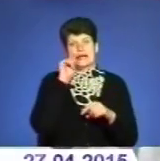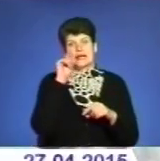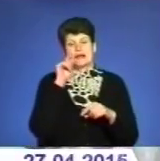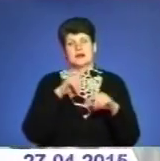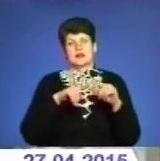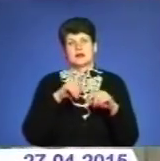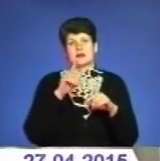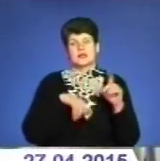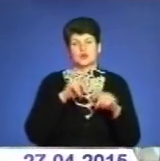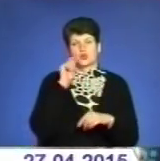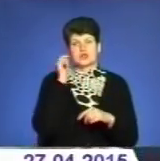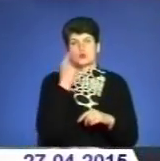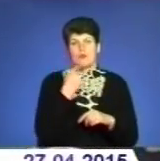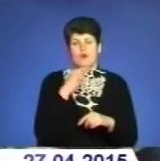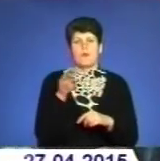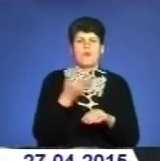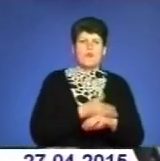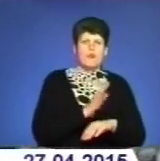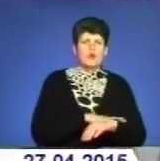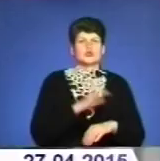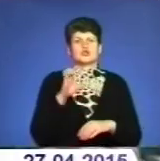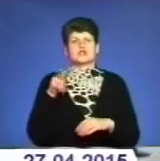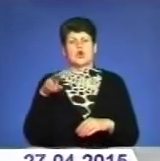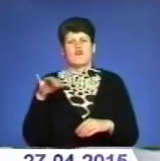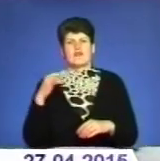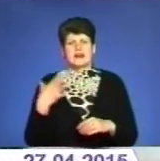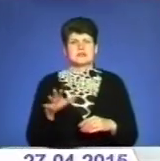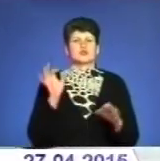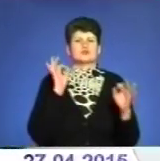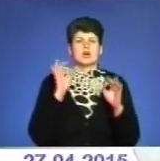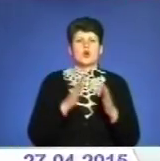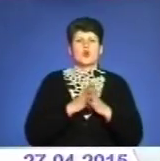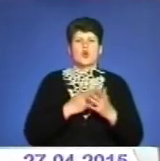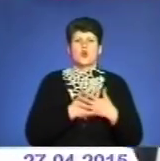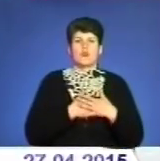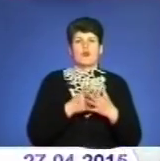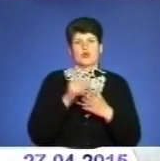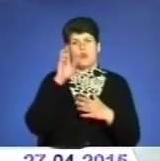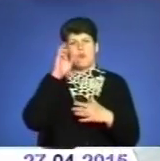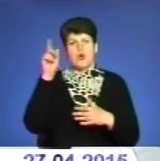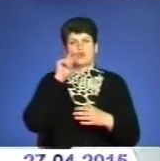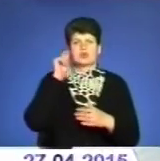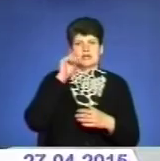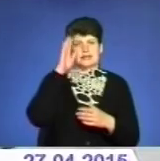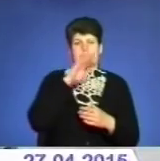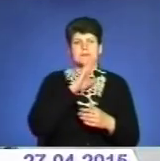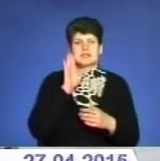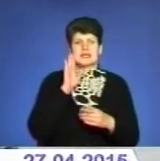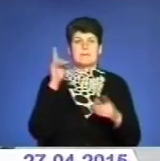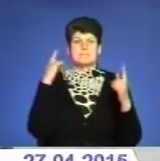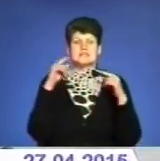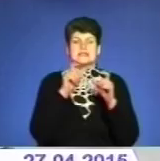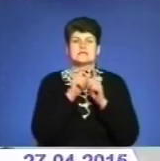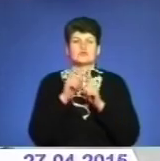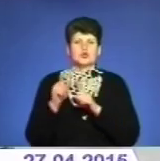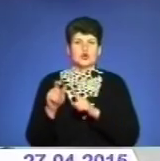англійською, словенською, польською, у кожній ноті композиції звучали любов до Бога, України, до батьків. Мистецтво слова – дзеркало